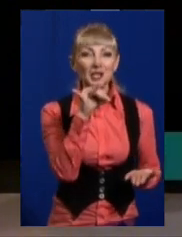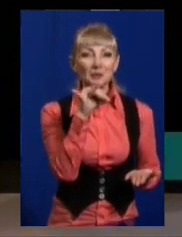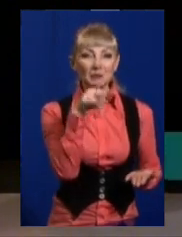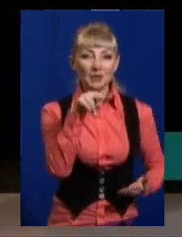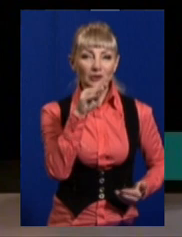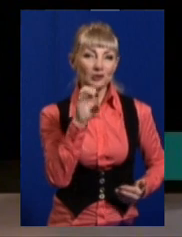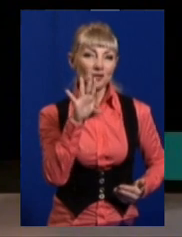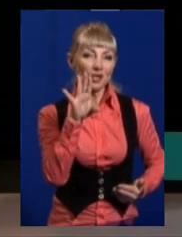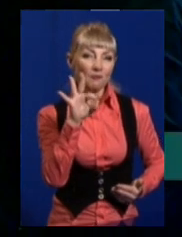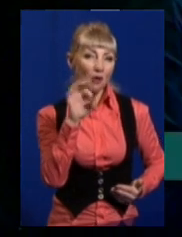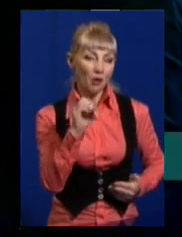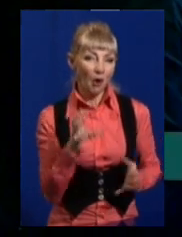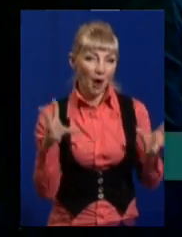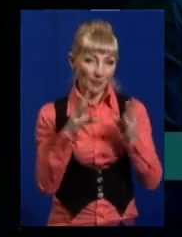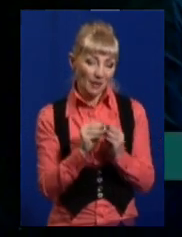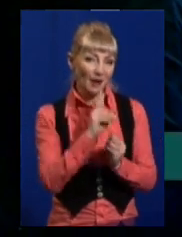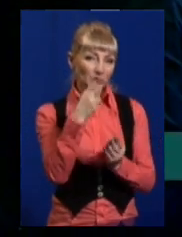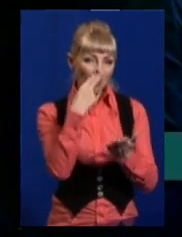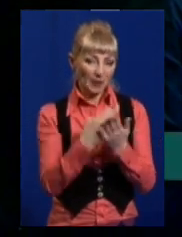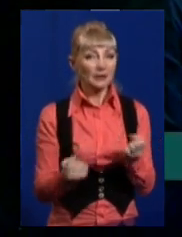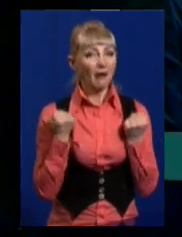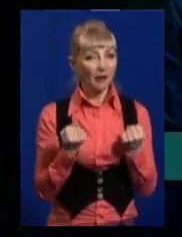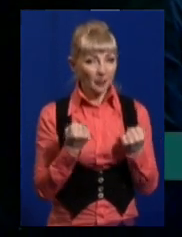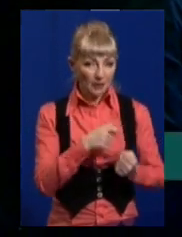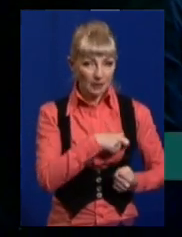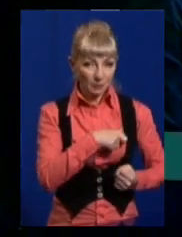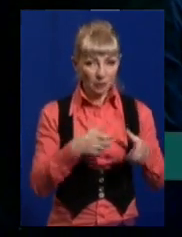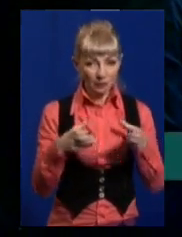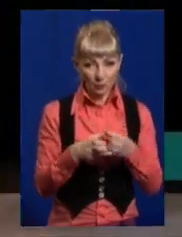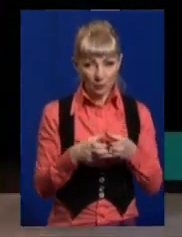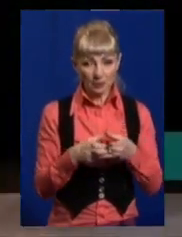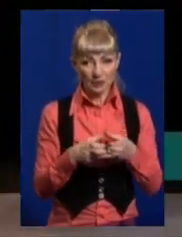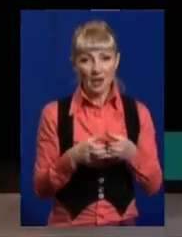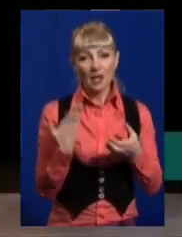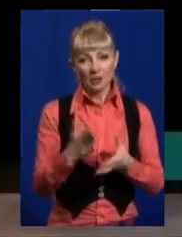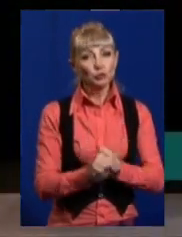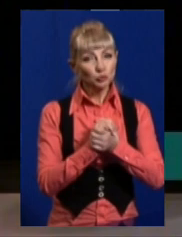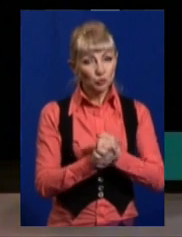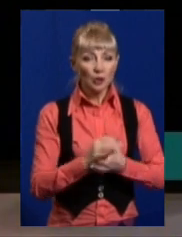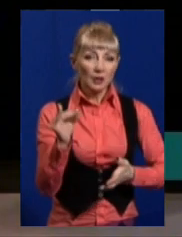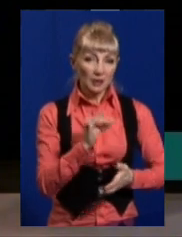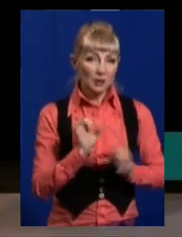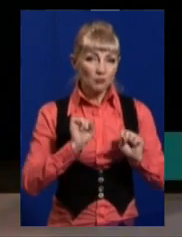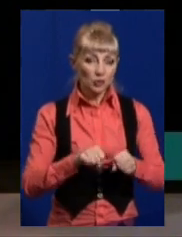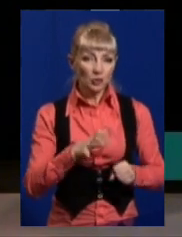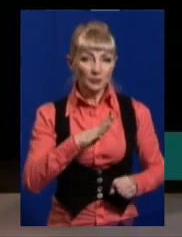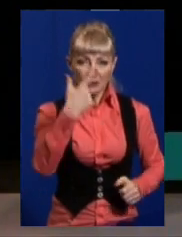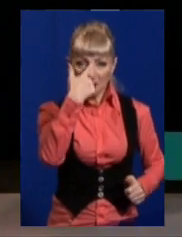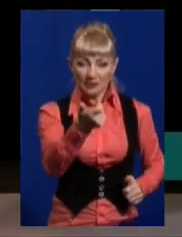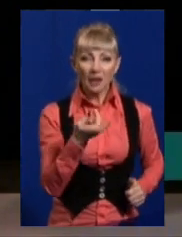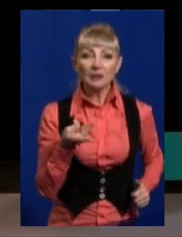дозволяє показати міцність депутатського корпусу, його консолідованість і, фактично, може стати сигналом